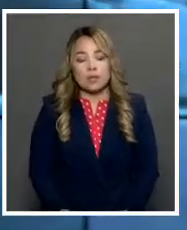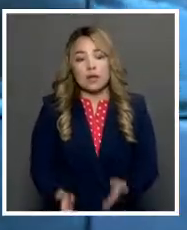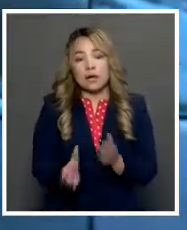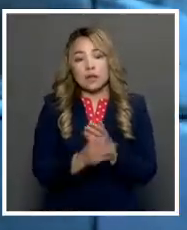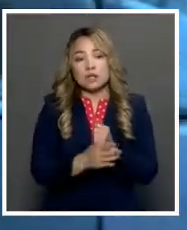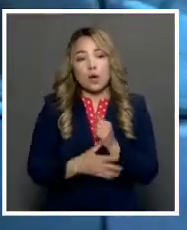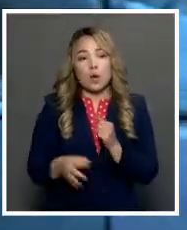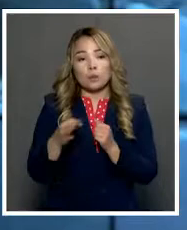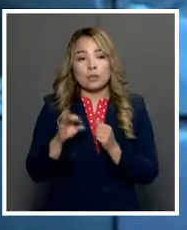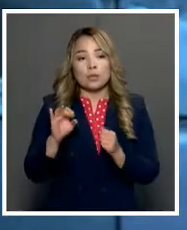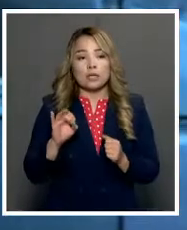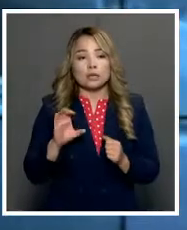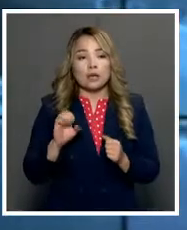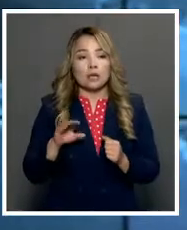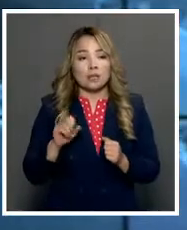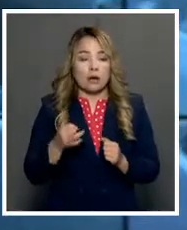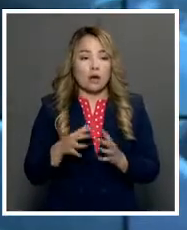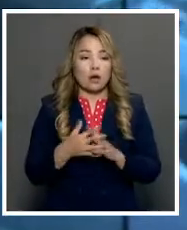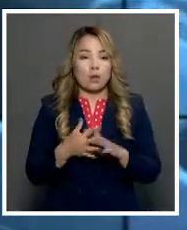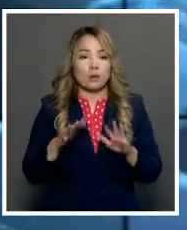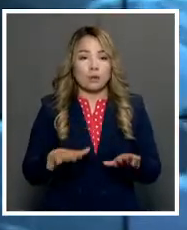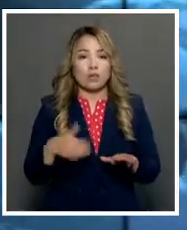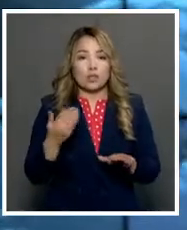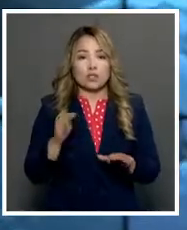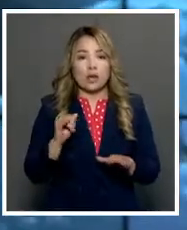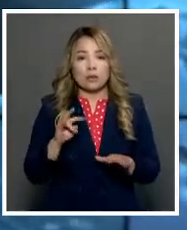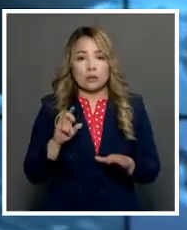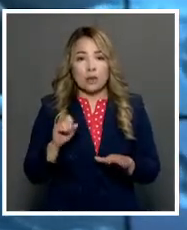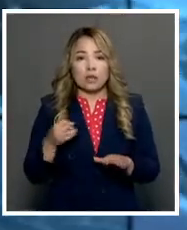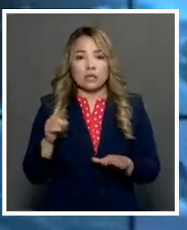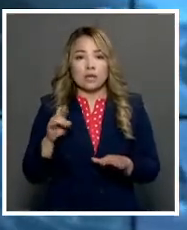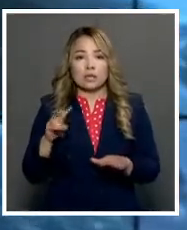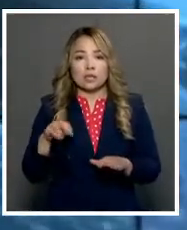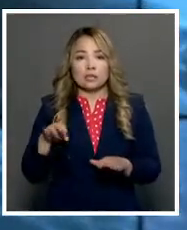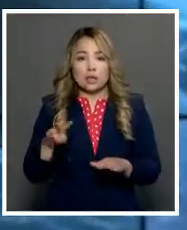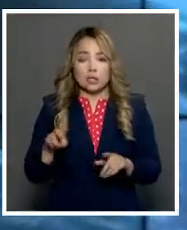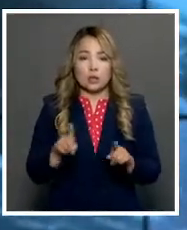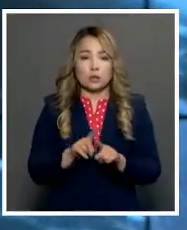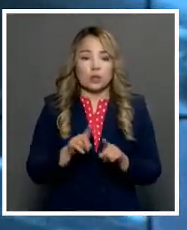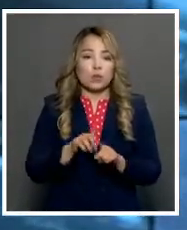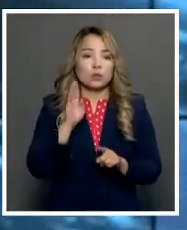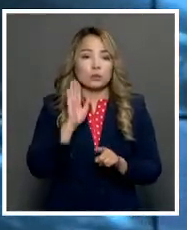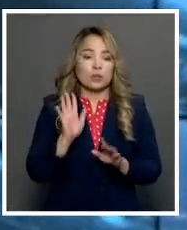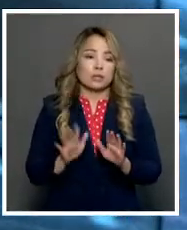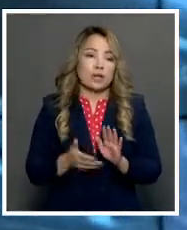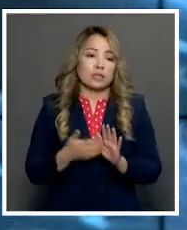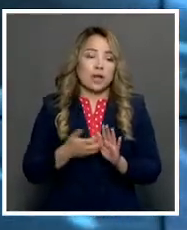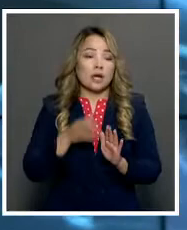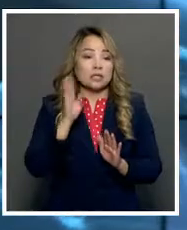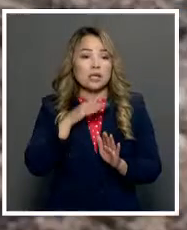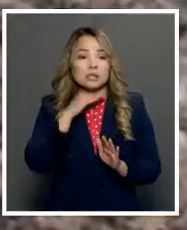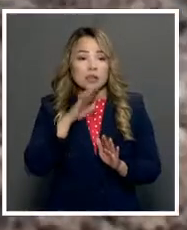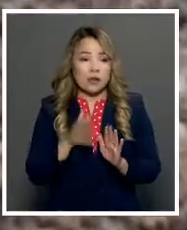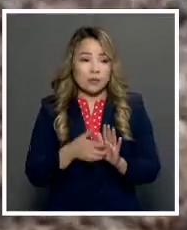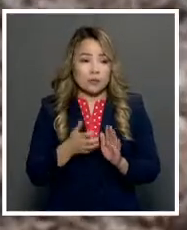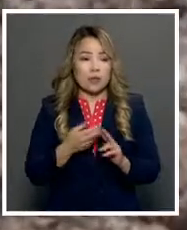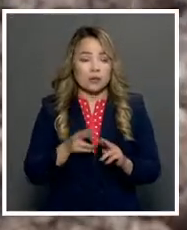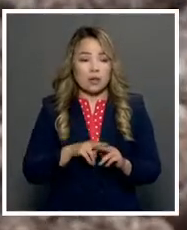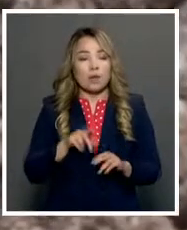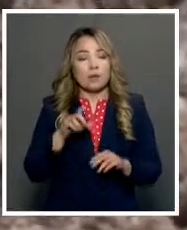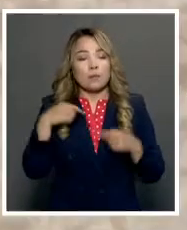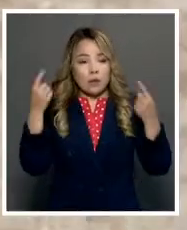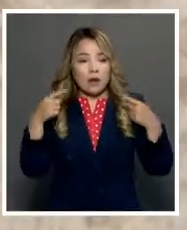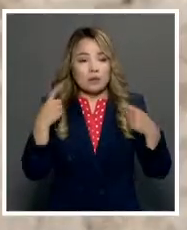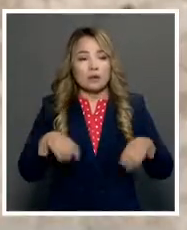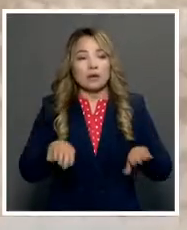Атырау облысы Исатай ауданындағы Аққыстау, Жамбай, Зинеден елді мекендерінде су тапшылығынан мал қырылып жатыр. Осылай деп дабыл қаққан ауыл